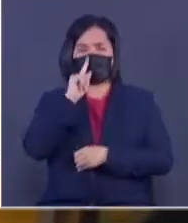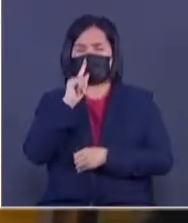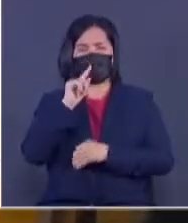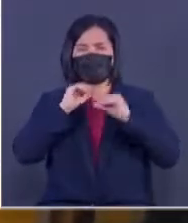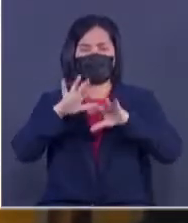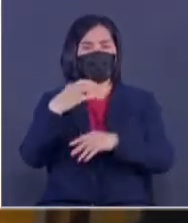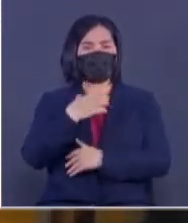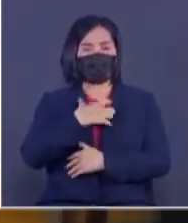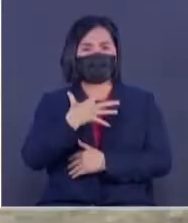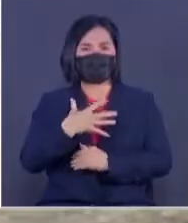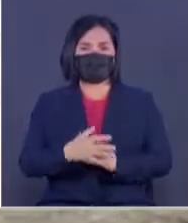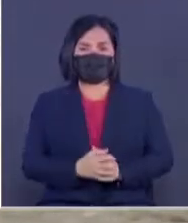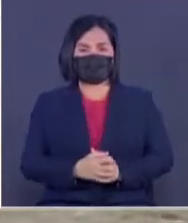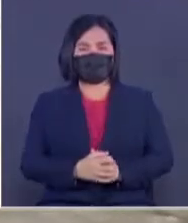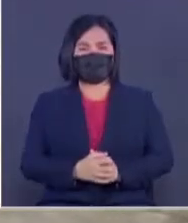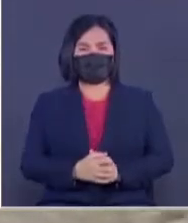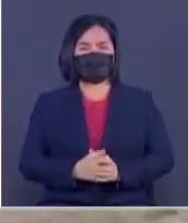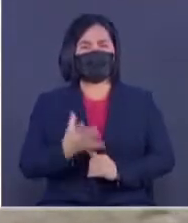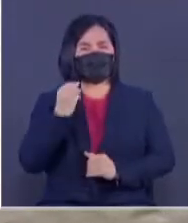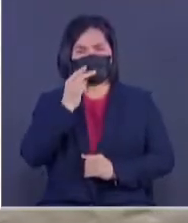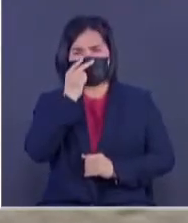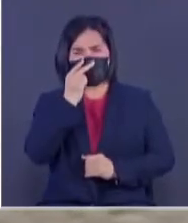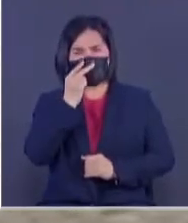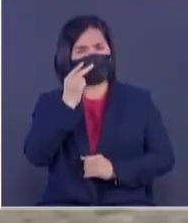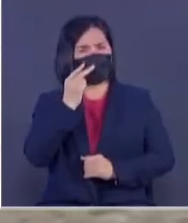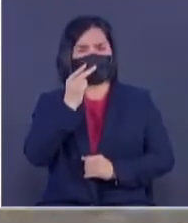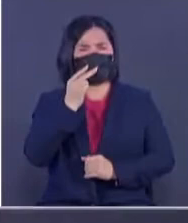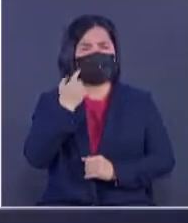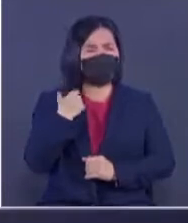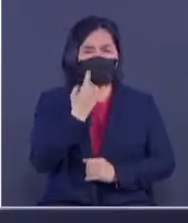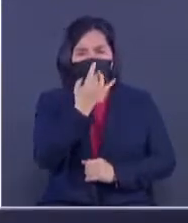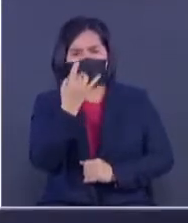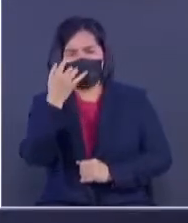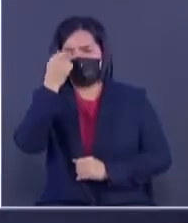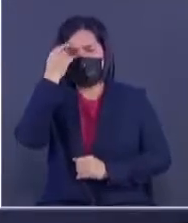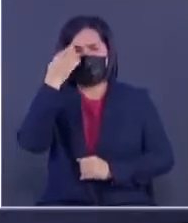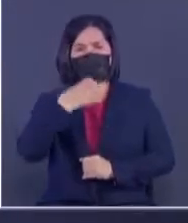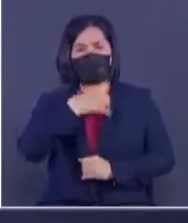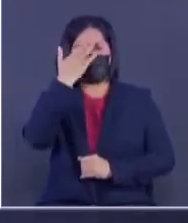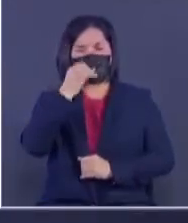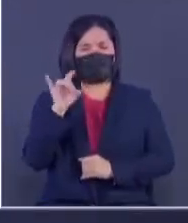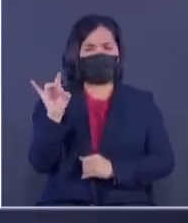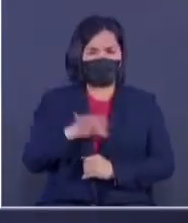ะครับ แต่ภาพนี้เมื่อวานหลายคนติดตามเลยนะคะว่าเกิดอะไรขึ้นทำไมต้องทวงหนี้โหดขนาดนี้นะคะ